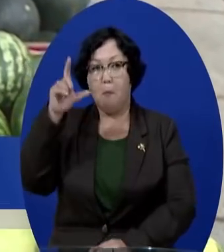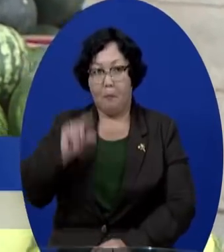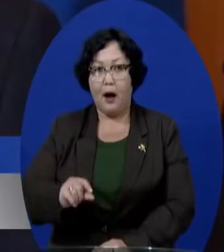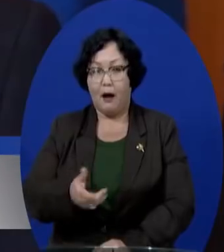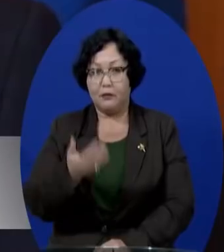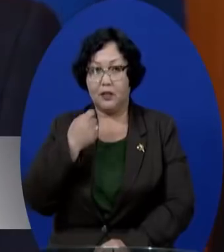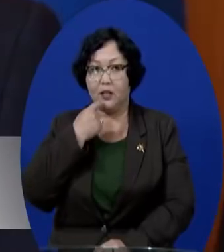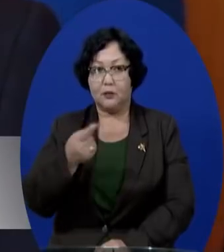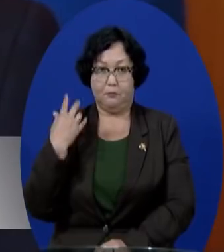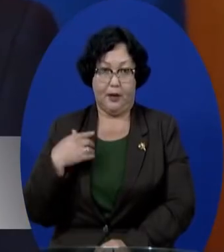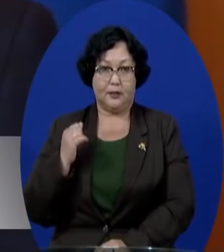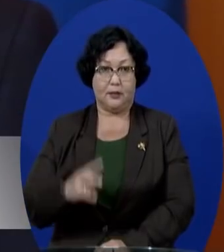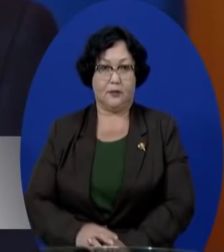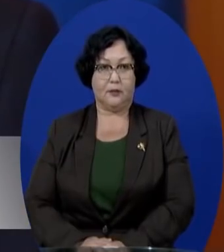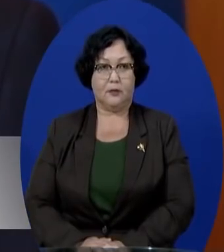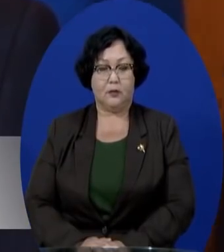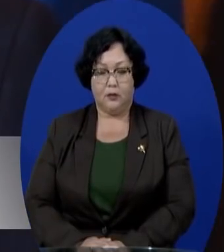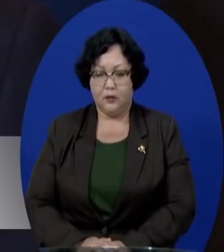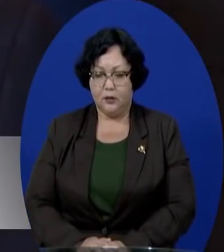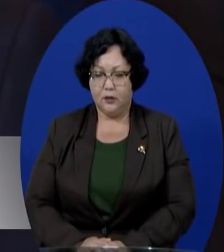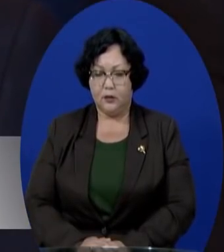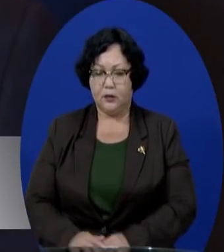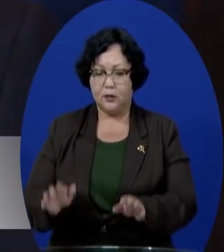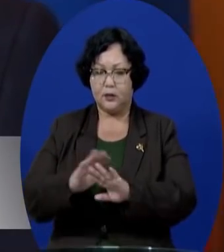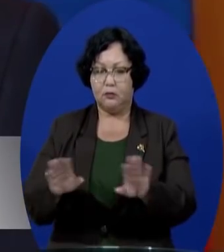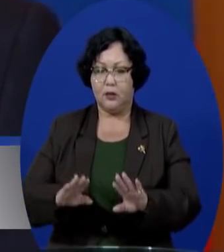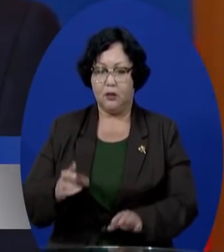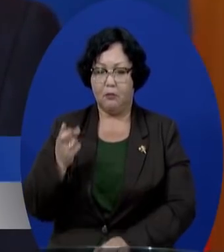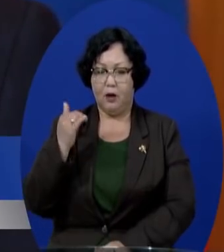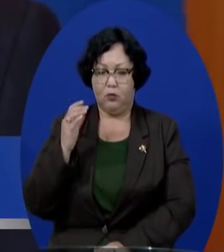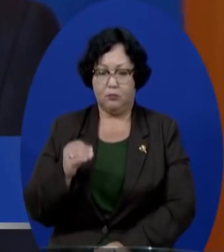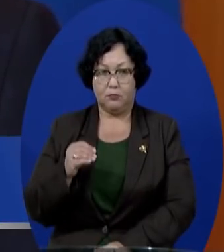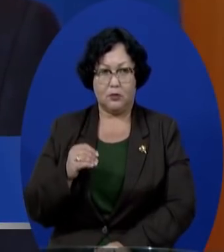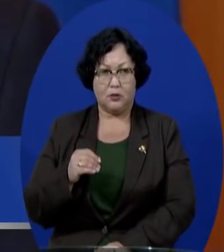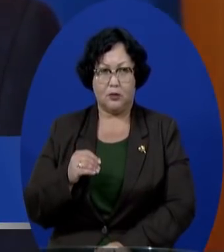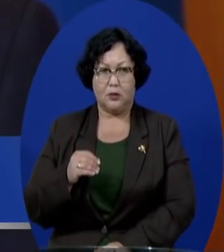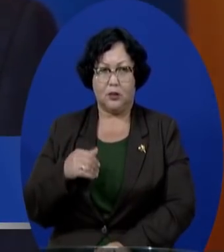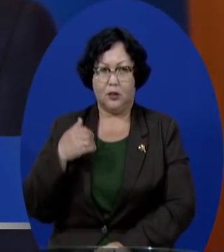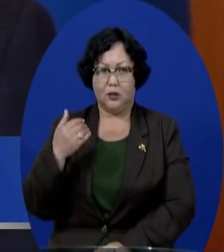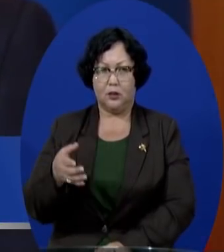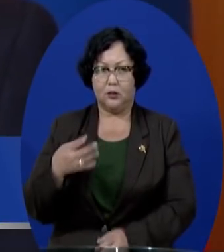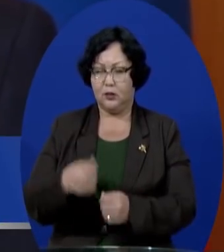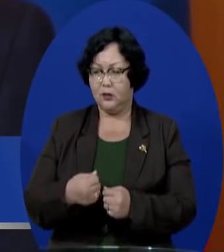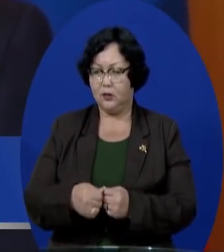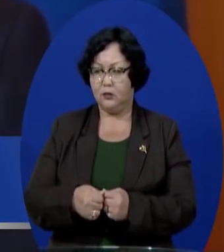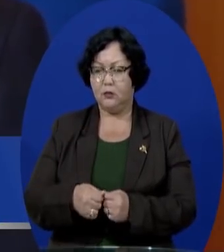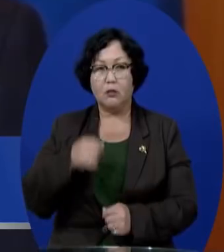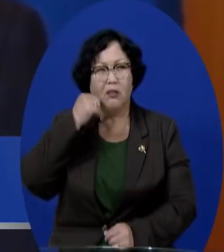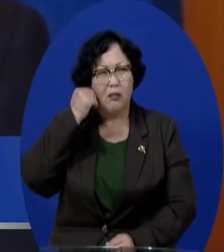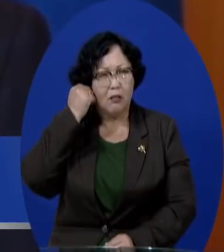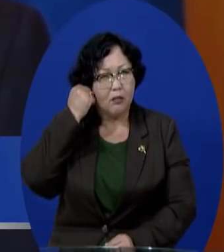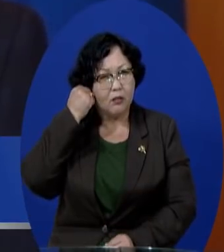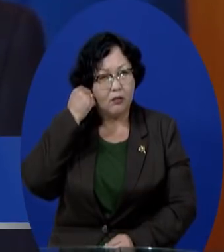юм а. Ток хаягддаг зэрэг арчимж за цэвэрлэх одоо байгууламжийн одоо эко жордынгийн зардал гээд бүх цаг уусан зардал